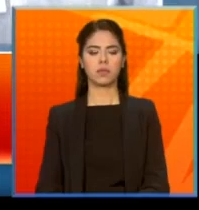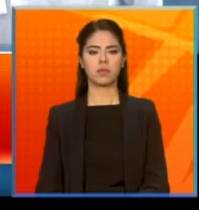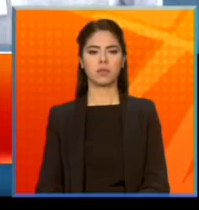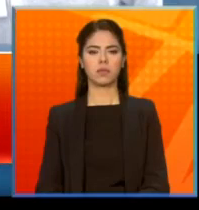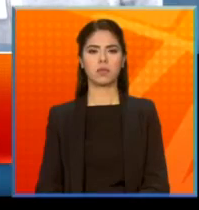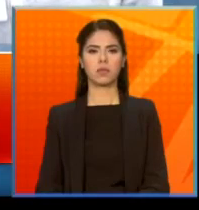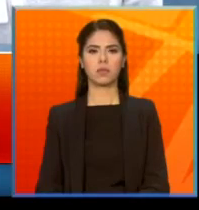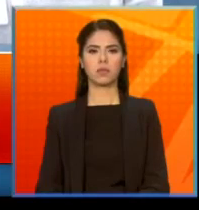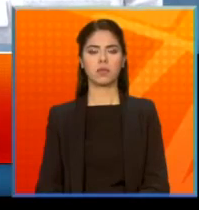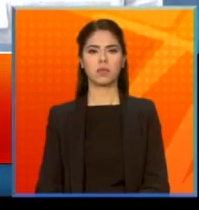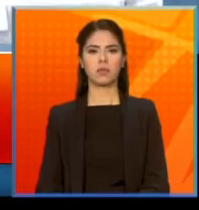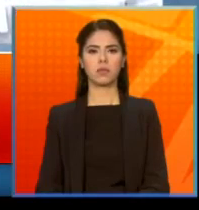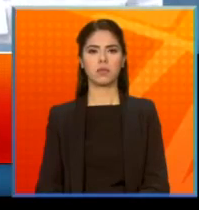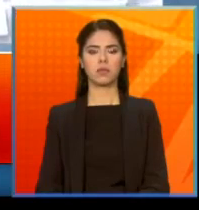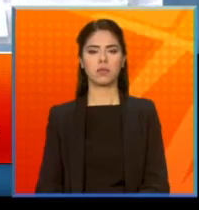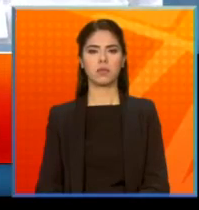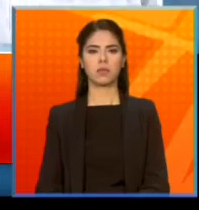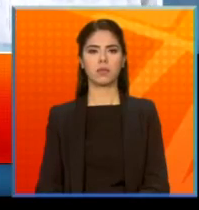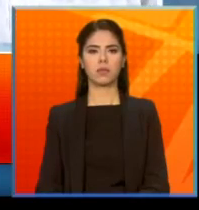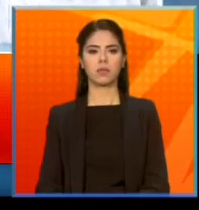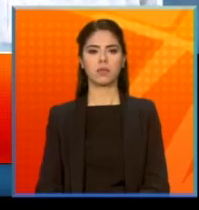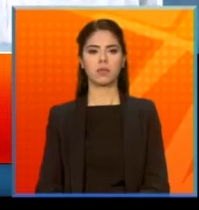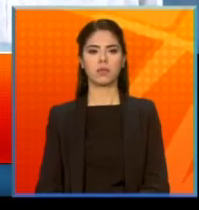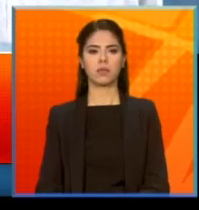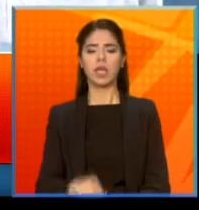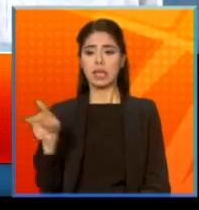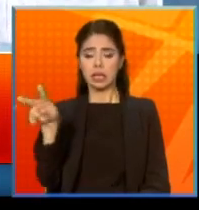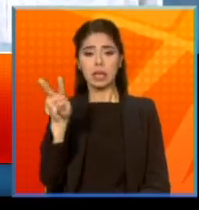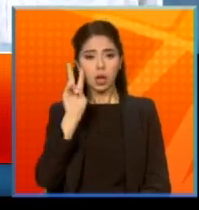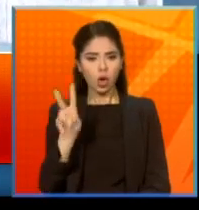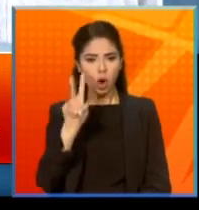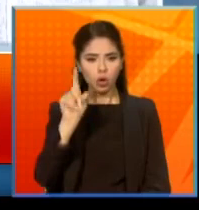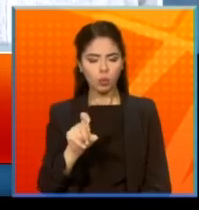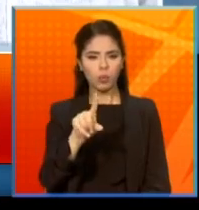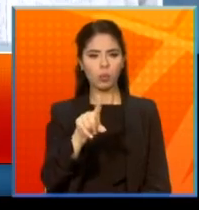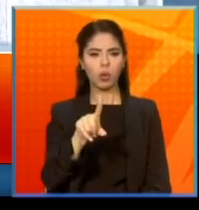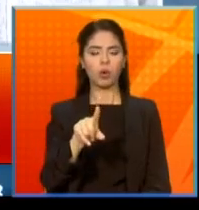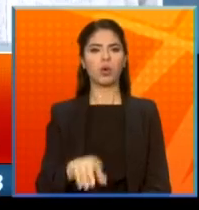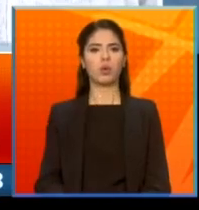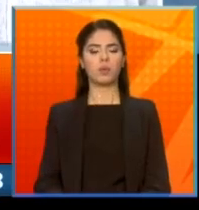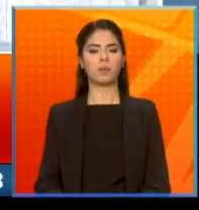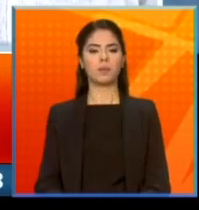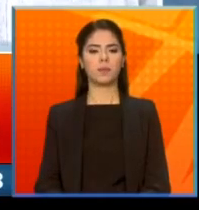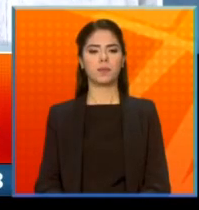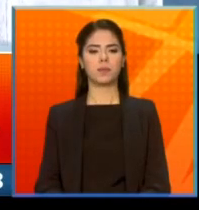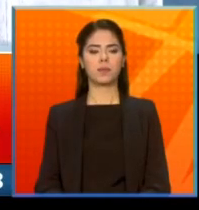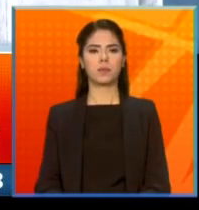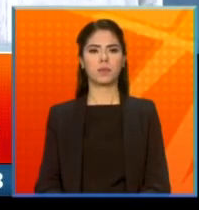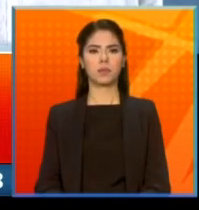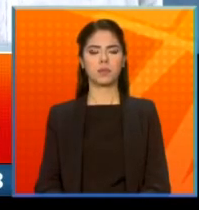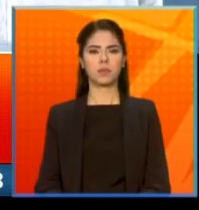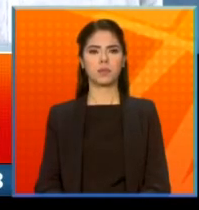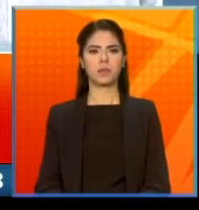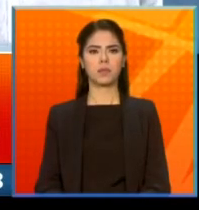zaten evine bakmıyor, sürekli bayanla beraberdi. Siz gördünüz mü ikisini yan yana? Gördüm. Nerede gördünüz? Çarşıda